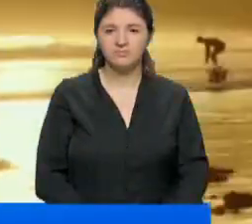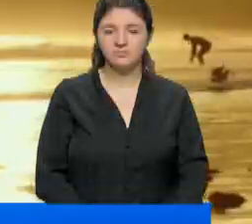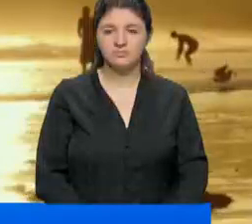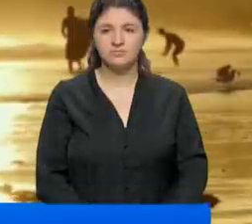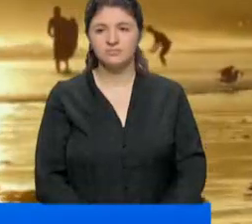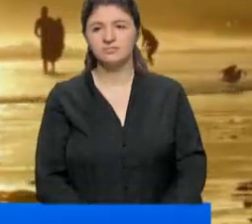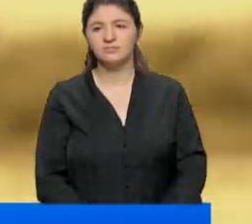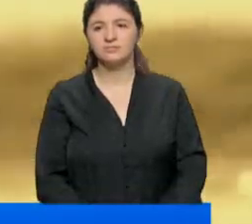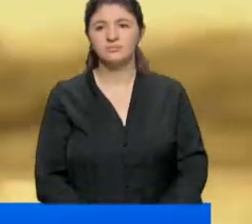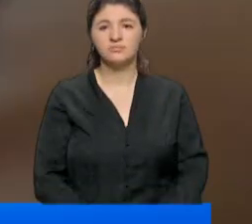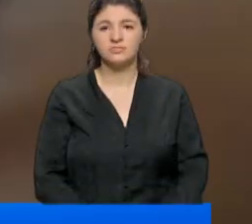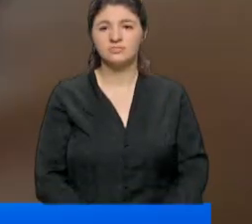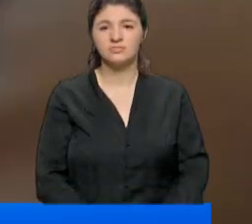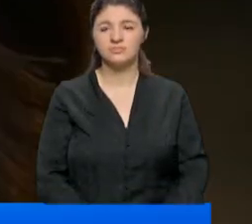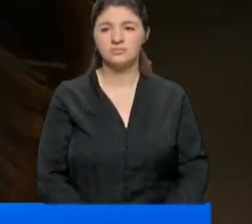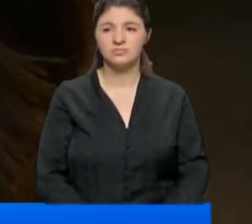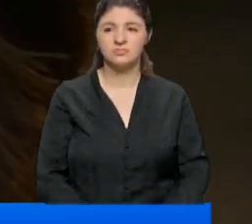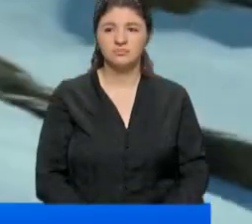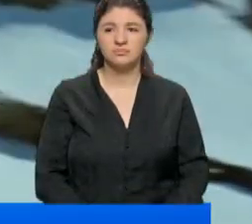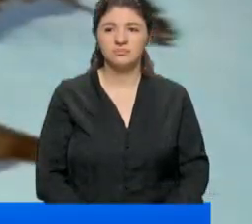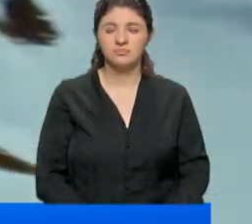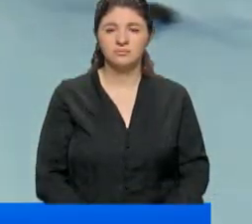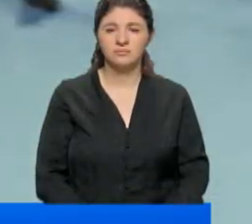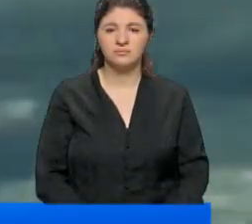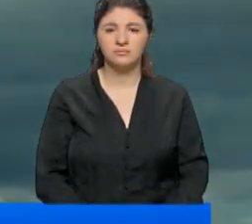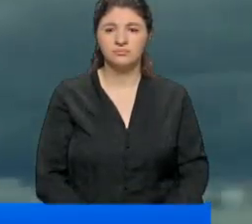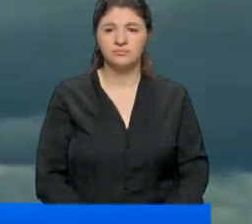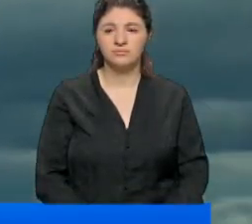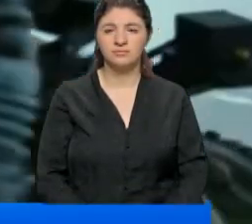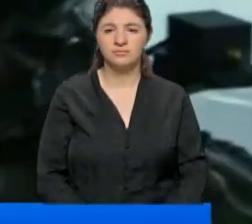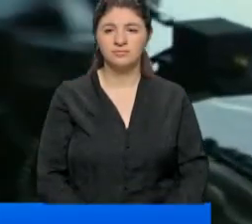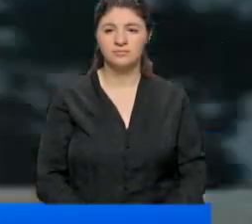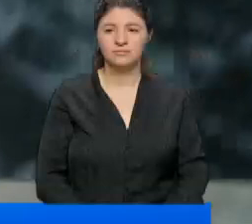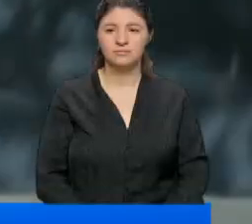Ee nasıl gidiyor iyi ki haber verdin mi